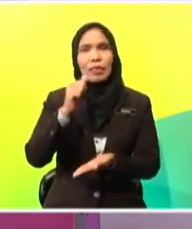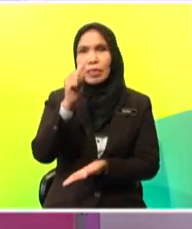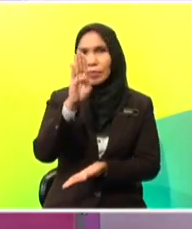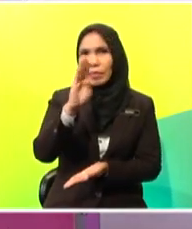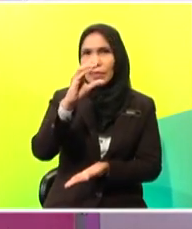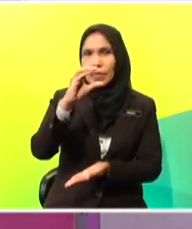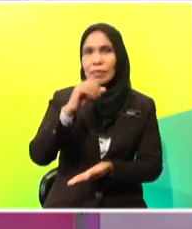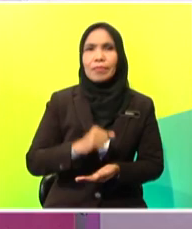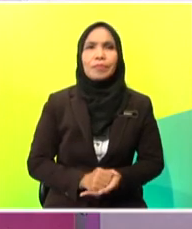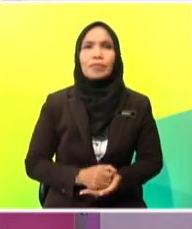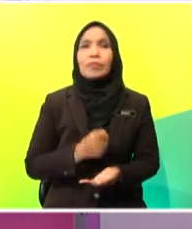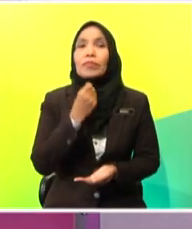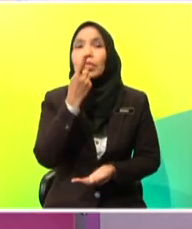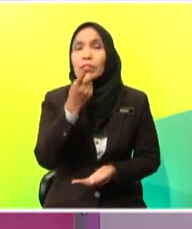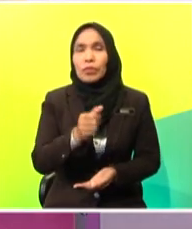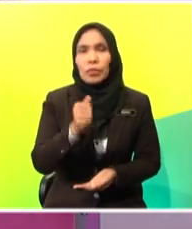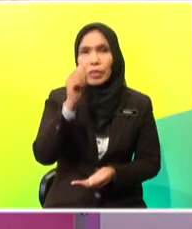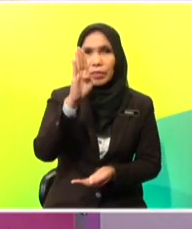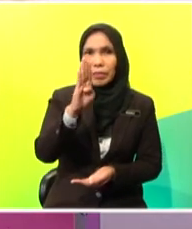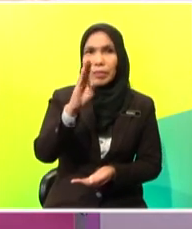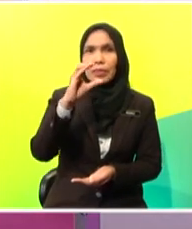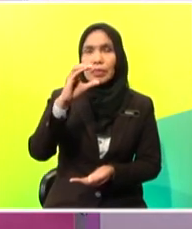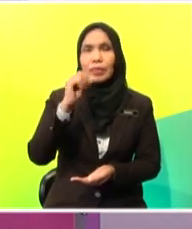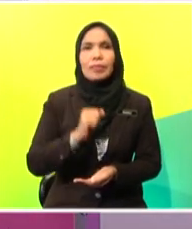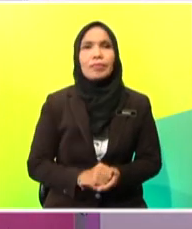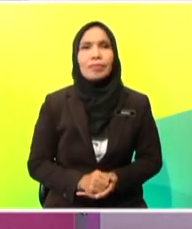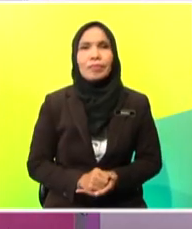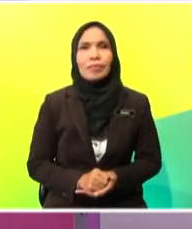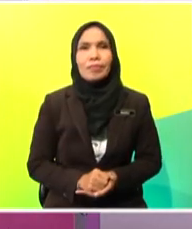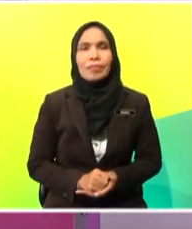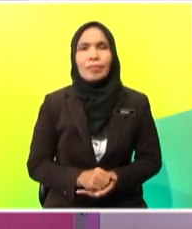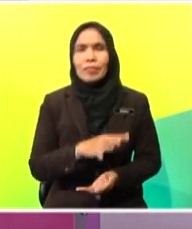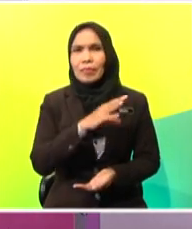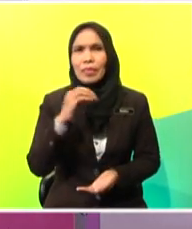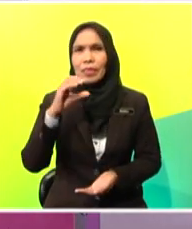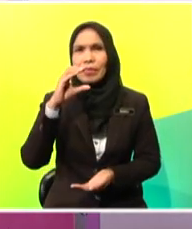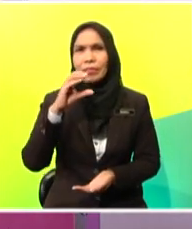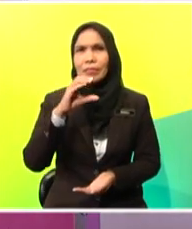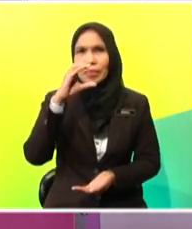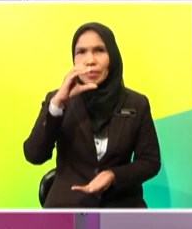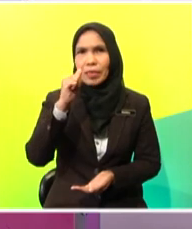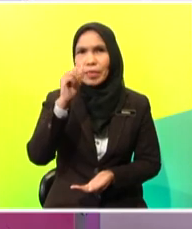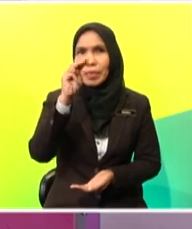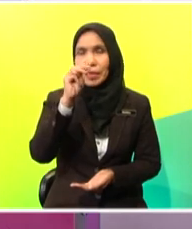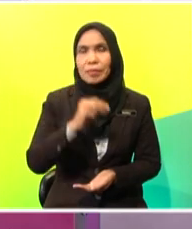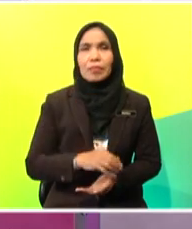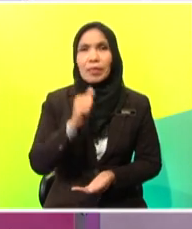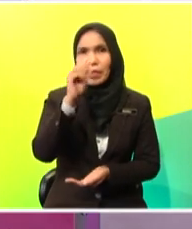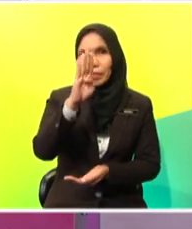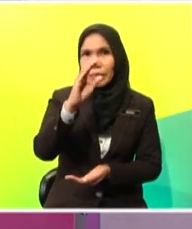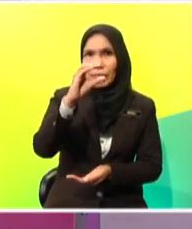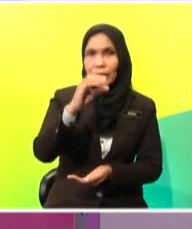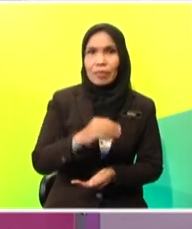punya sebut huruf edisi dan kita enak mengecam huruf abc itu anakena